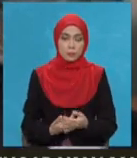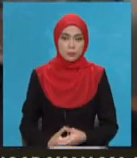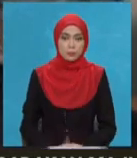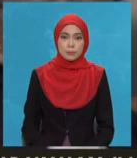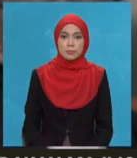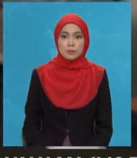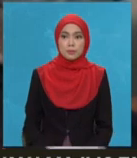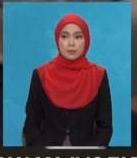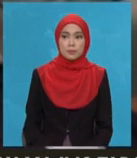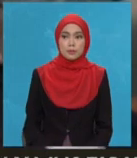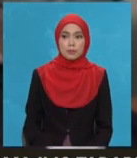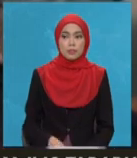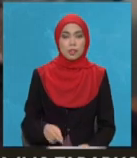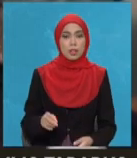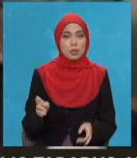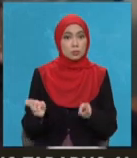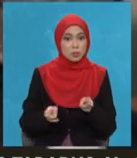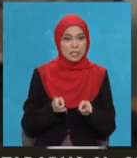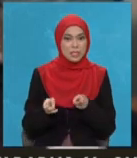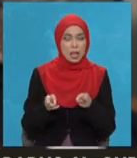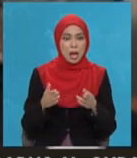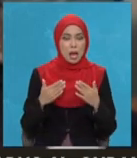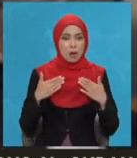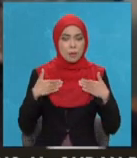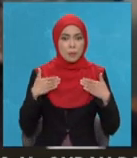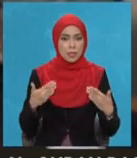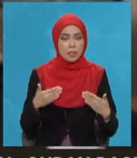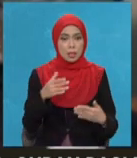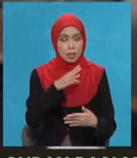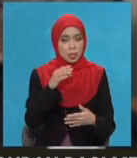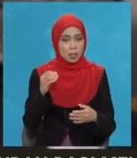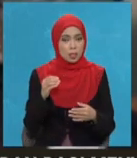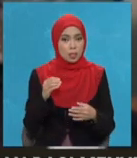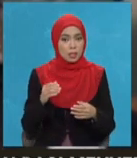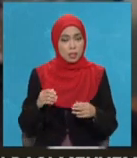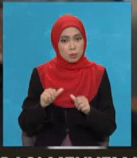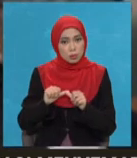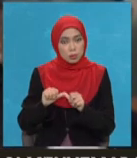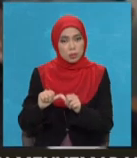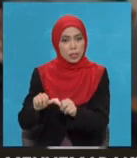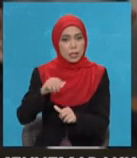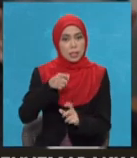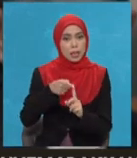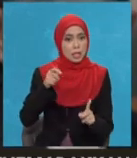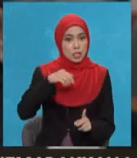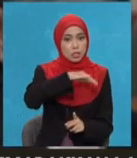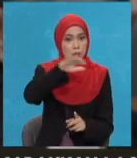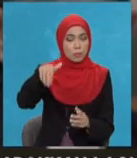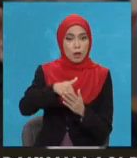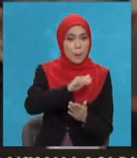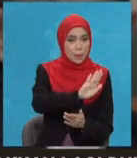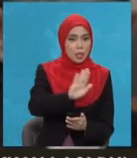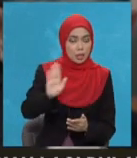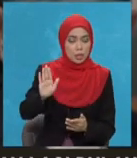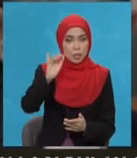dengan usaha komitmen dan dukungan yang berterusan dari semua pihak Insya Allah ekonomi negara akan